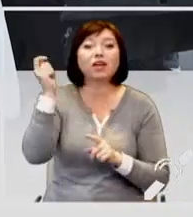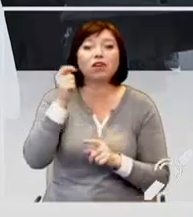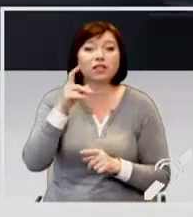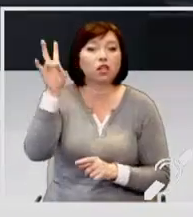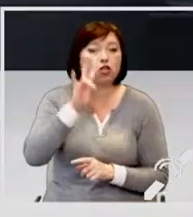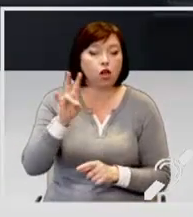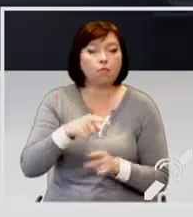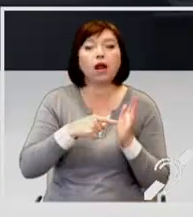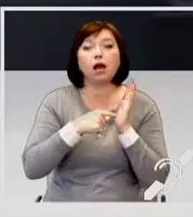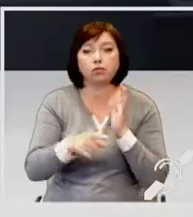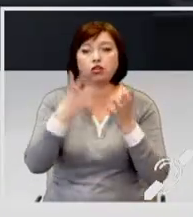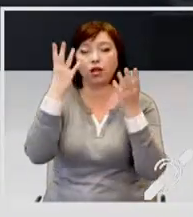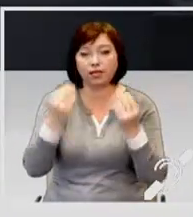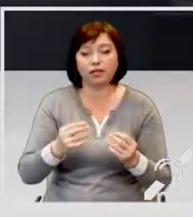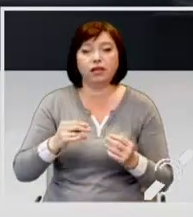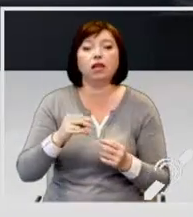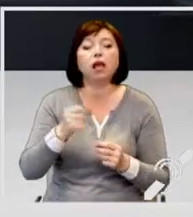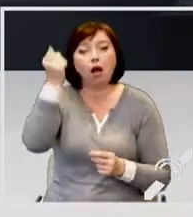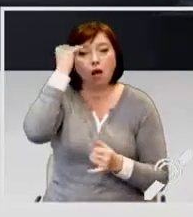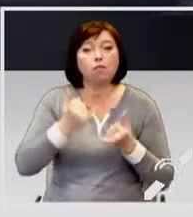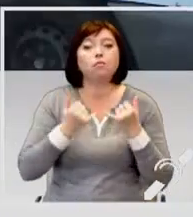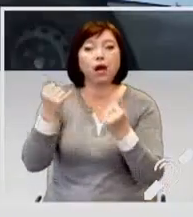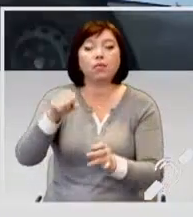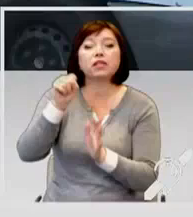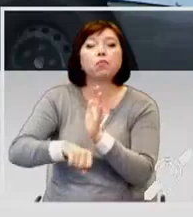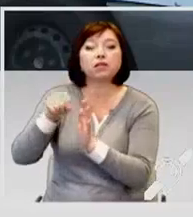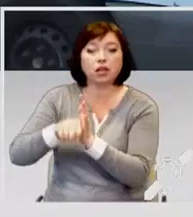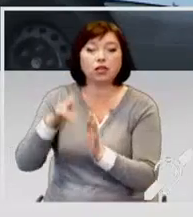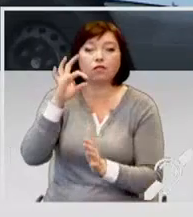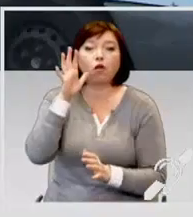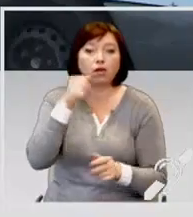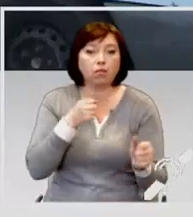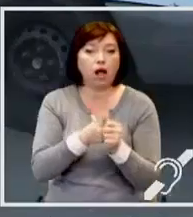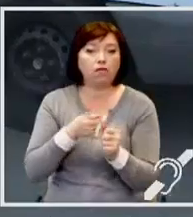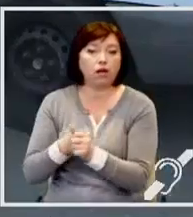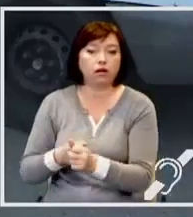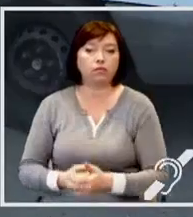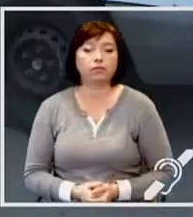noiembrie, este marcată Ziua Mondială a Comemorării Victimelor Accidentelor Rutiere.